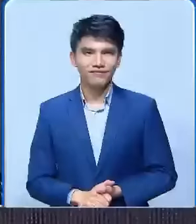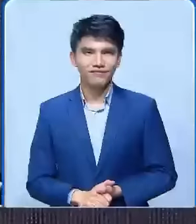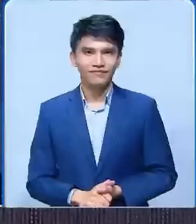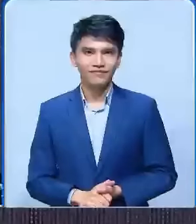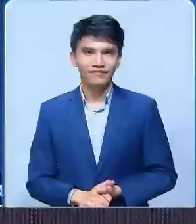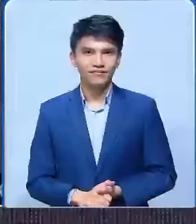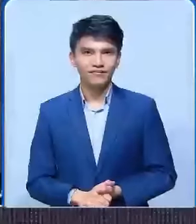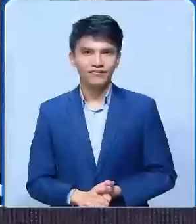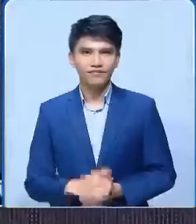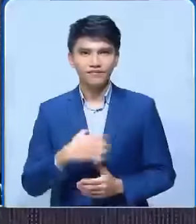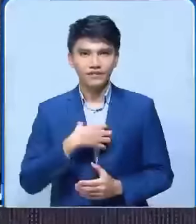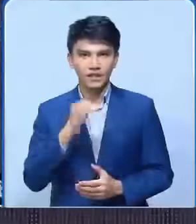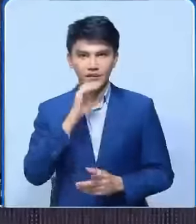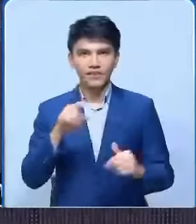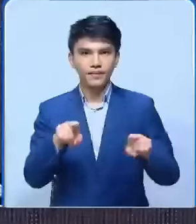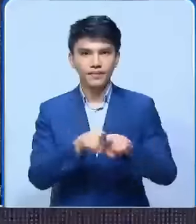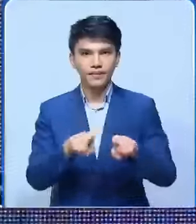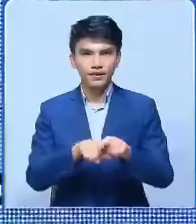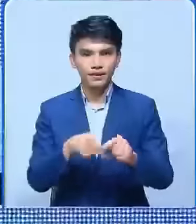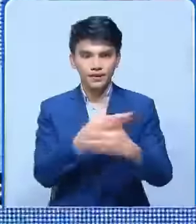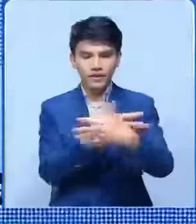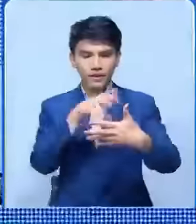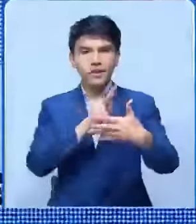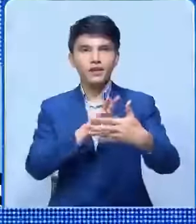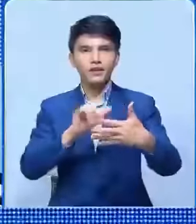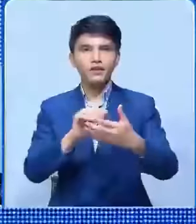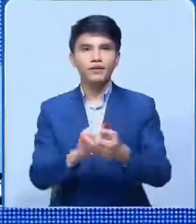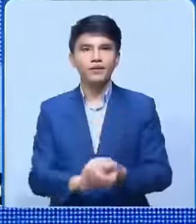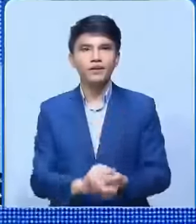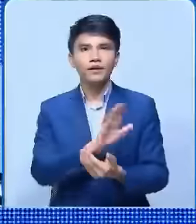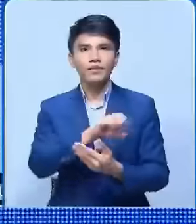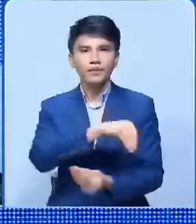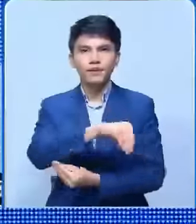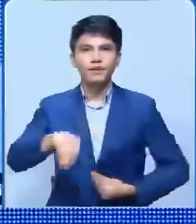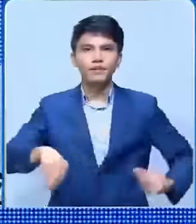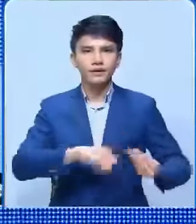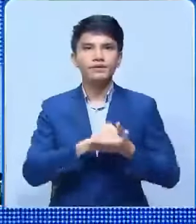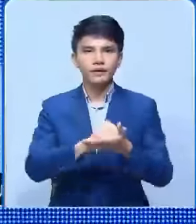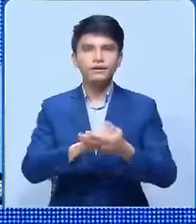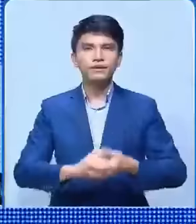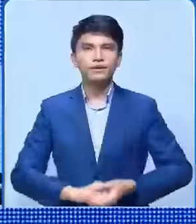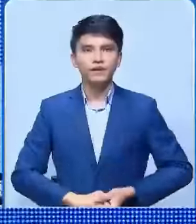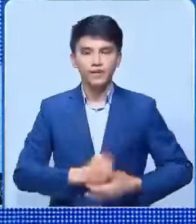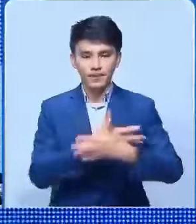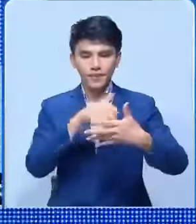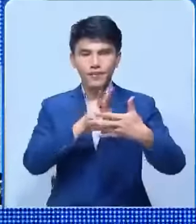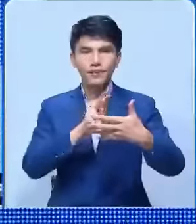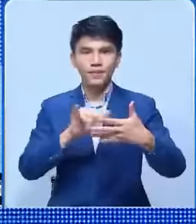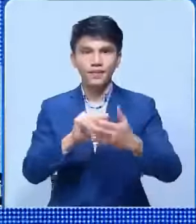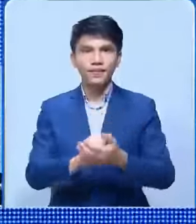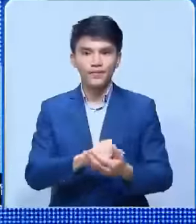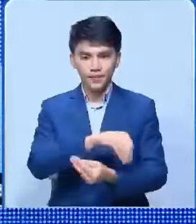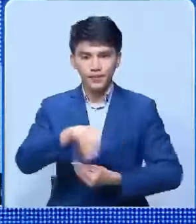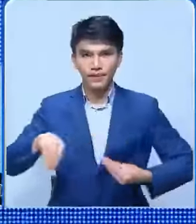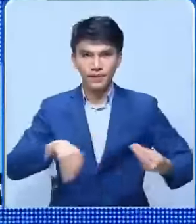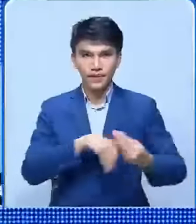แล้วก็ขอเน้นย้ำอีกครั้งนะคะว่านโยบายนี้ก็คือเป็นหนึ่งนโยบายกระตุ้นเศรษฐกิจนะคะซึ่งจะมีนโยบายในการกระตุ้นเศรษฐกิ